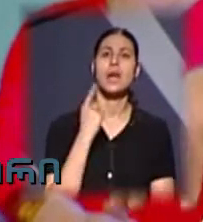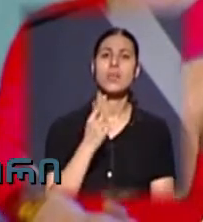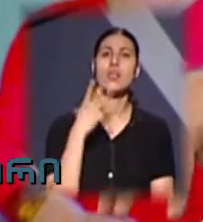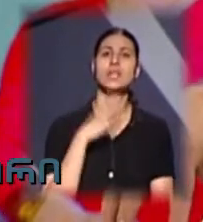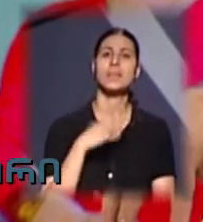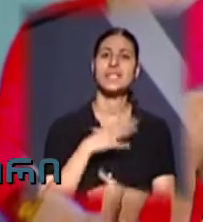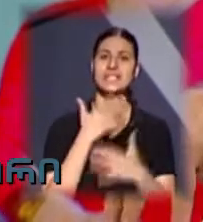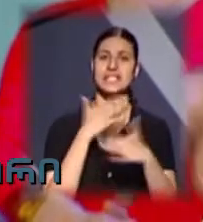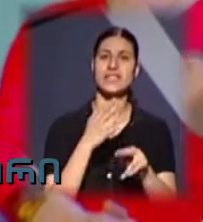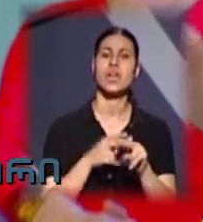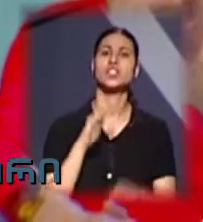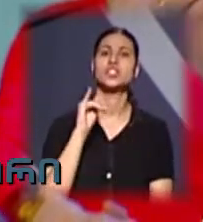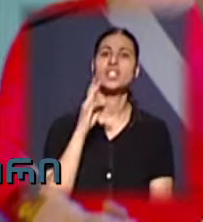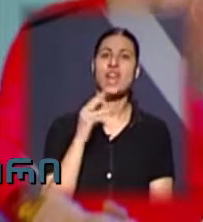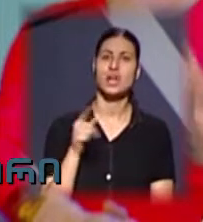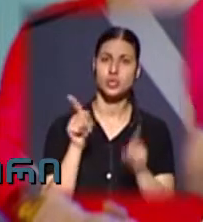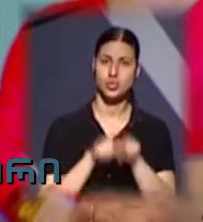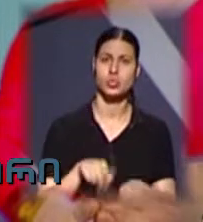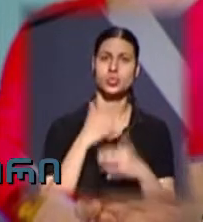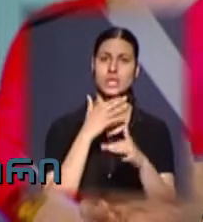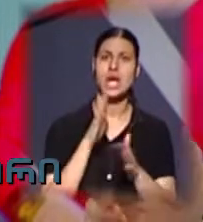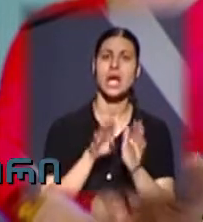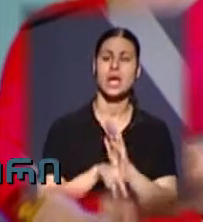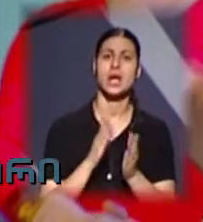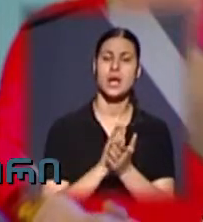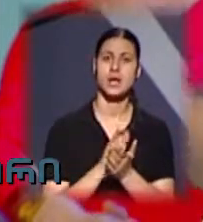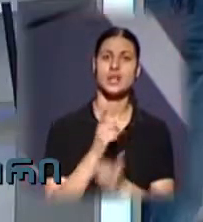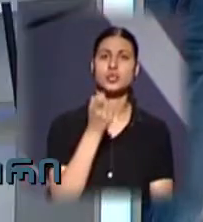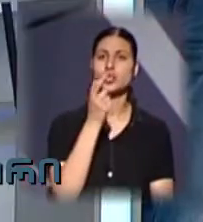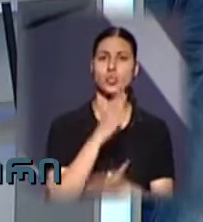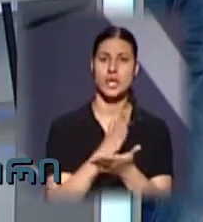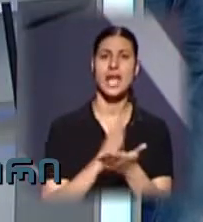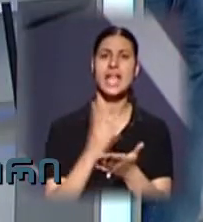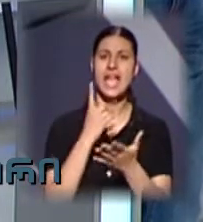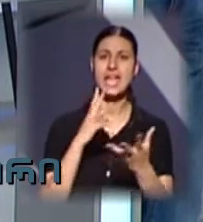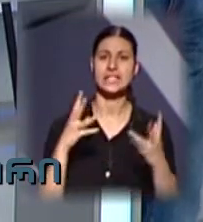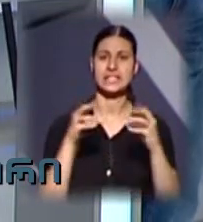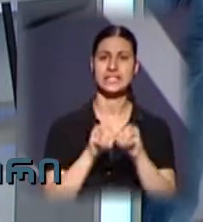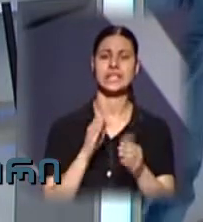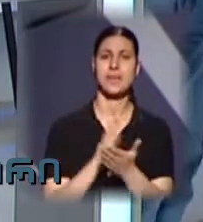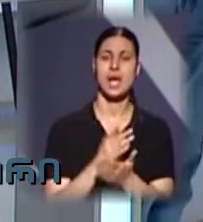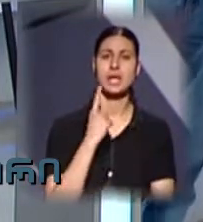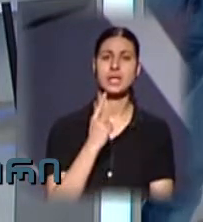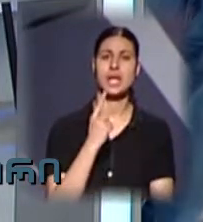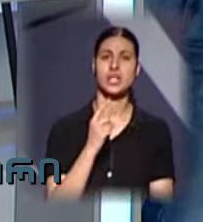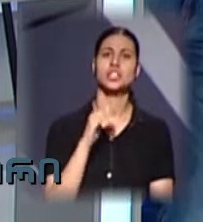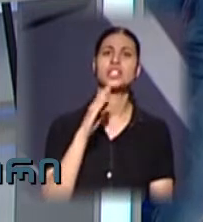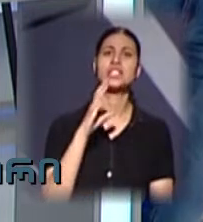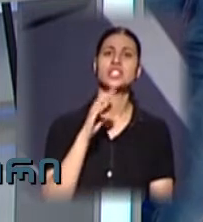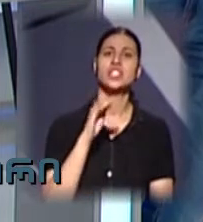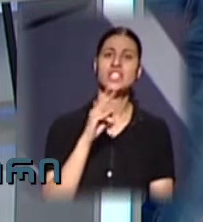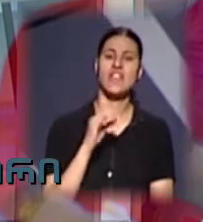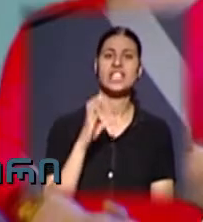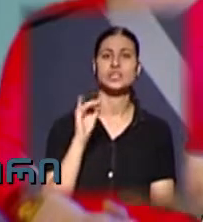ეს დაკავშირებულია ზინვალთანაც. თბილისის ზღვით ძალიან ცოტა ნაწილი. არა, ერთი სისტემა, ეს ერთი სისტემა ბიზნესის.